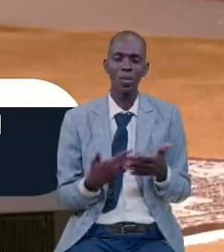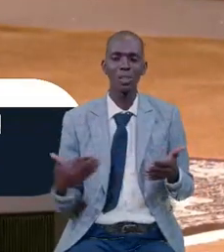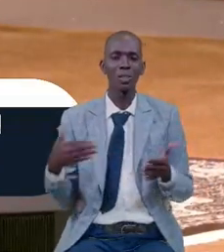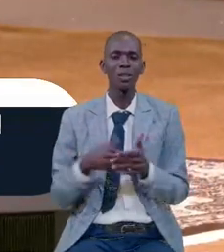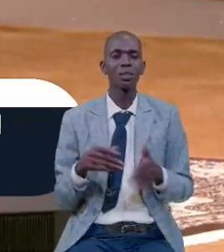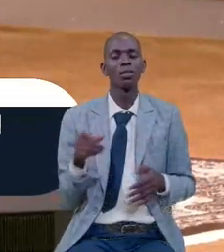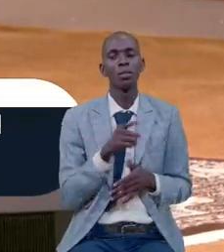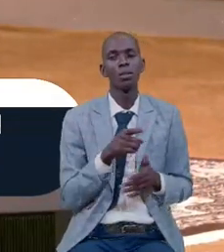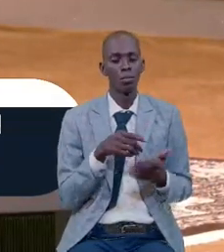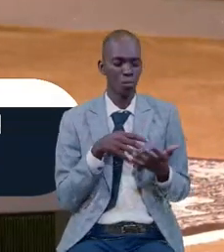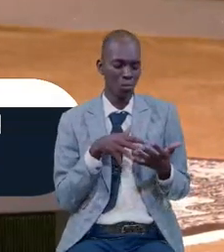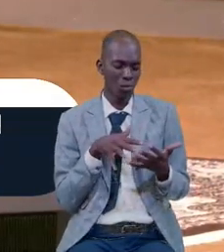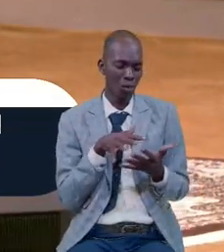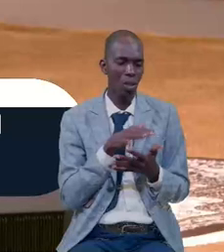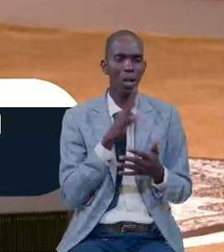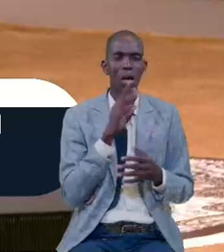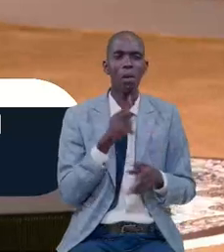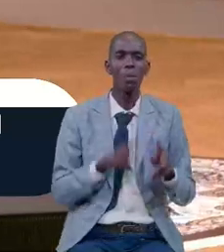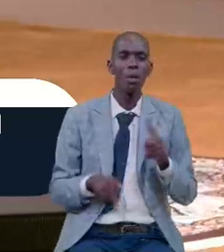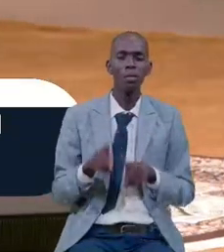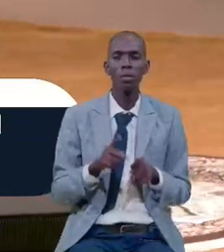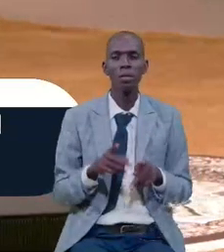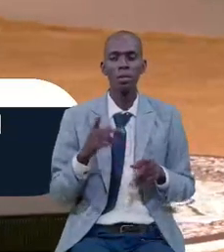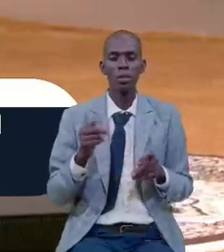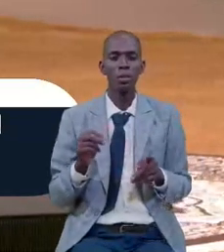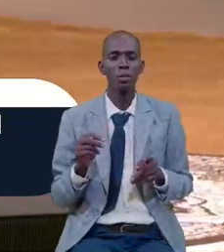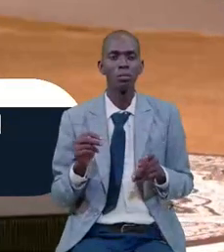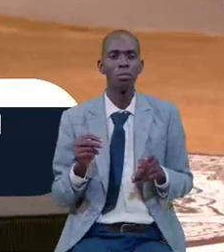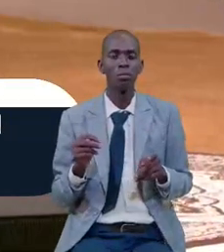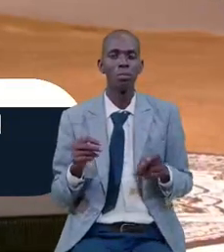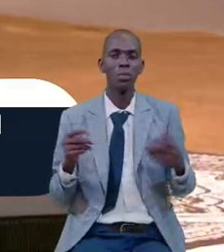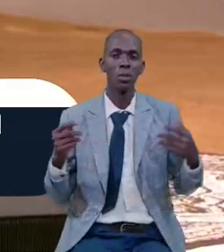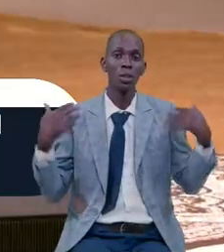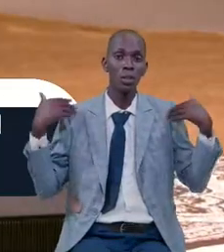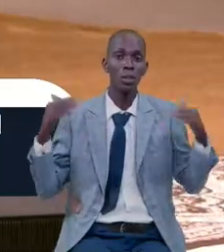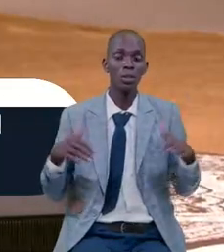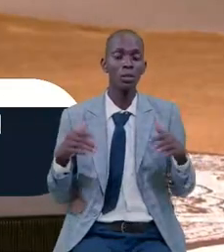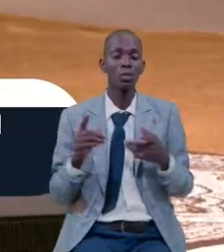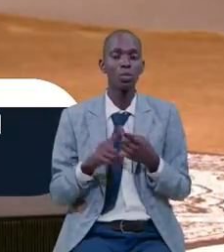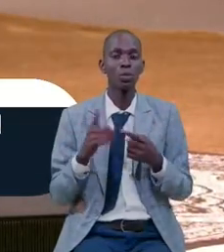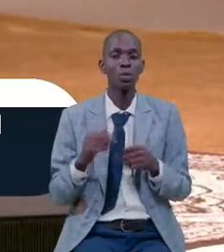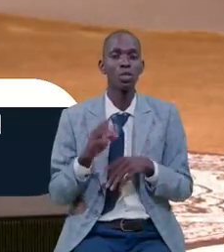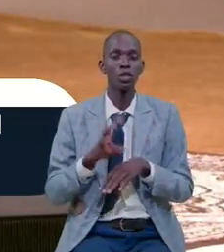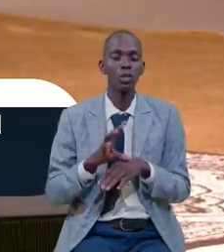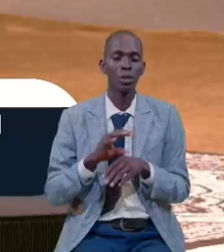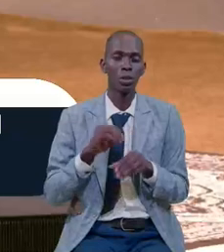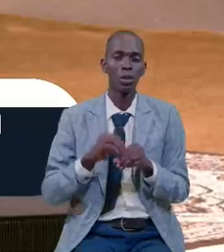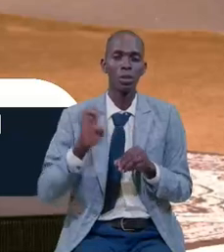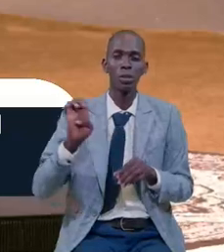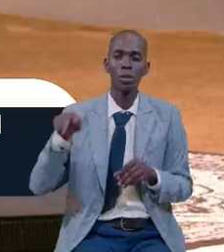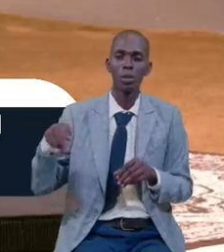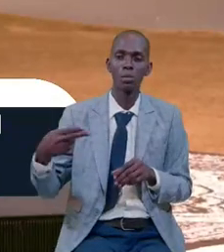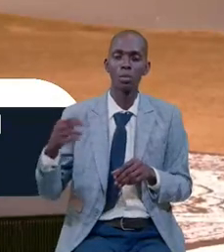Mais ce que j'ai contre toi, ce sont des gens à qui l'ange de l'église d'Éphèse,